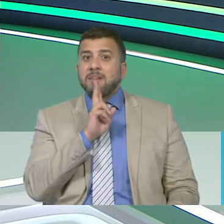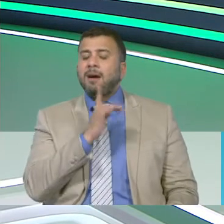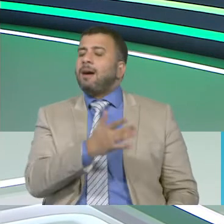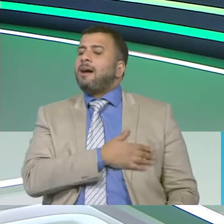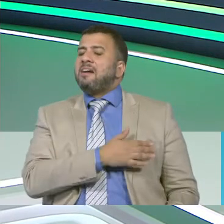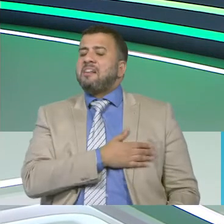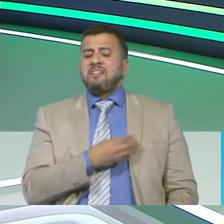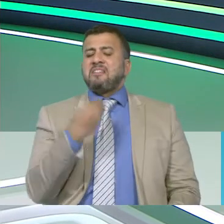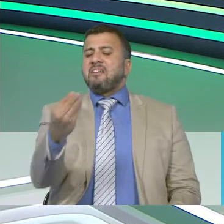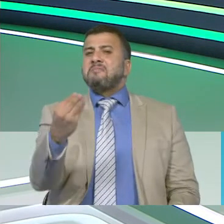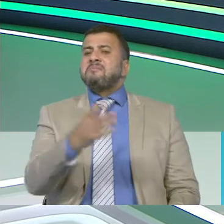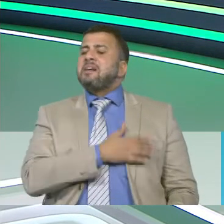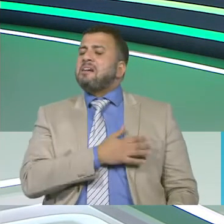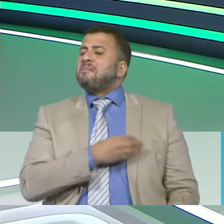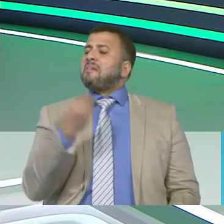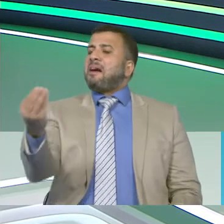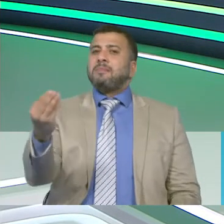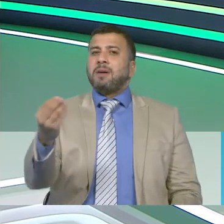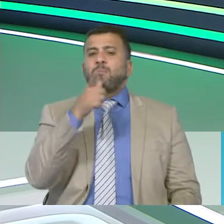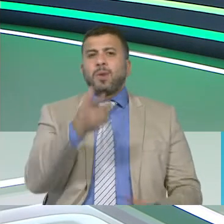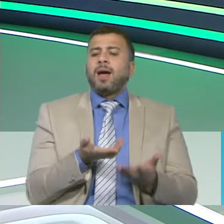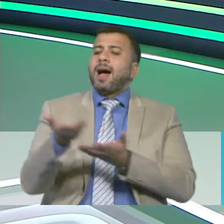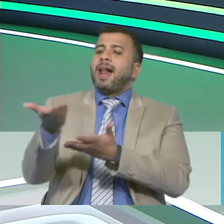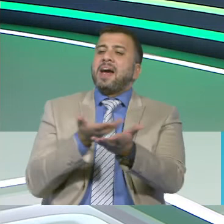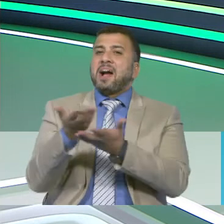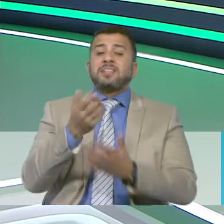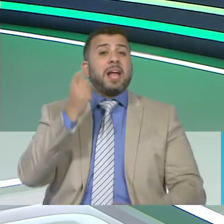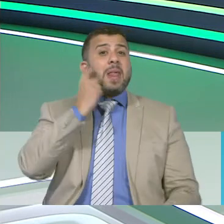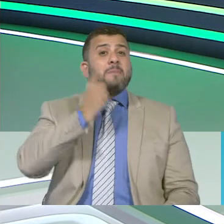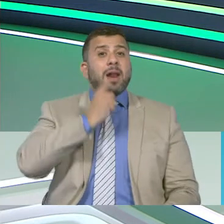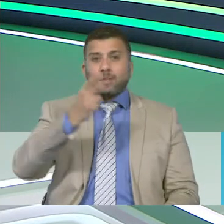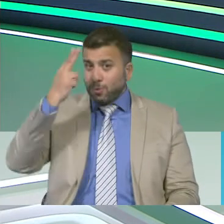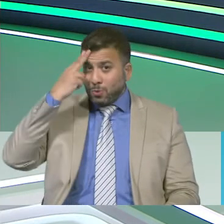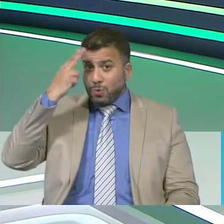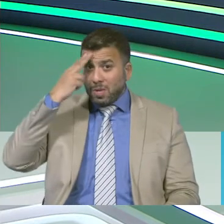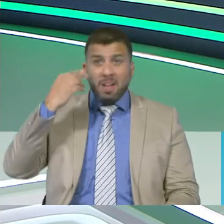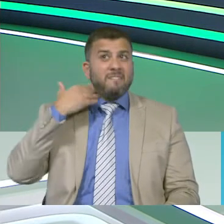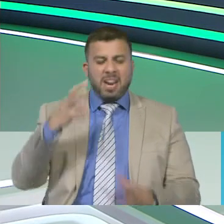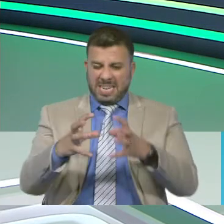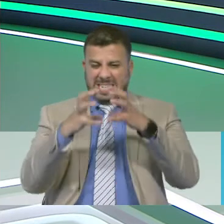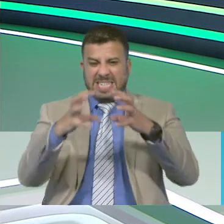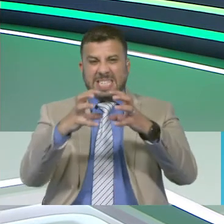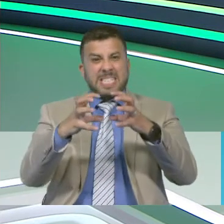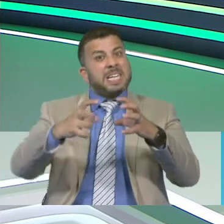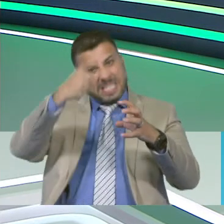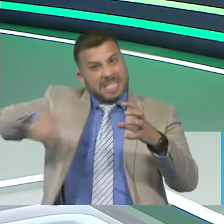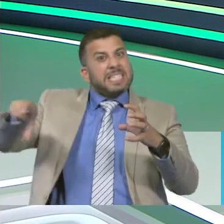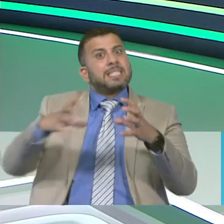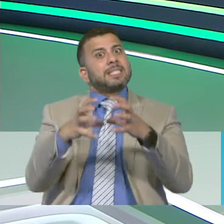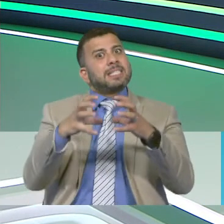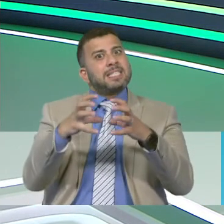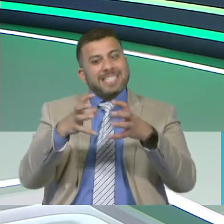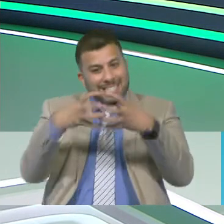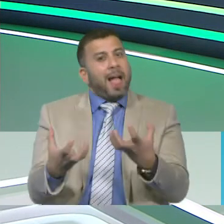القلب لتلامس القلب، لذا ستبقى علاقات الإمارات والسعودية صخرة صلبة تتكسر عليها كل